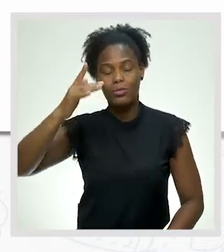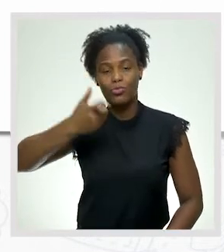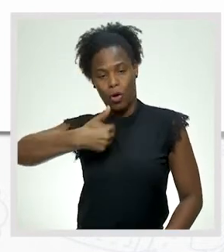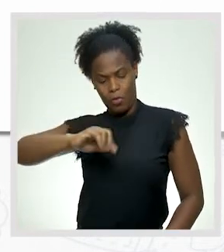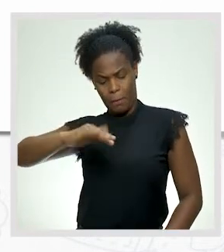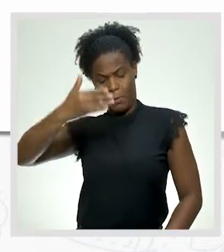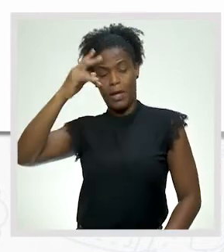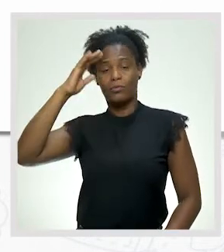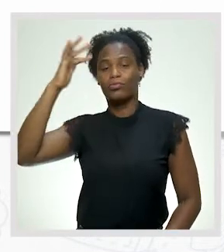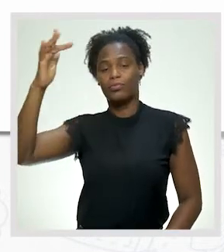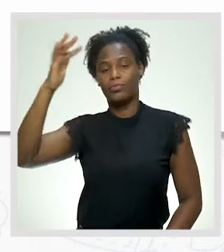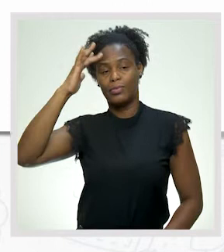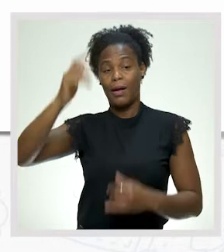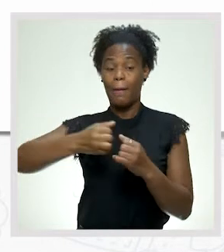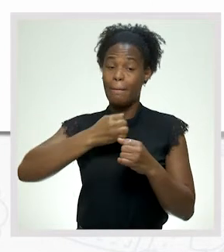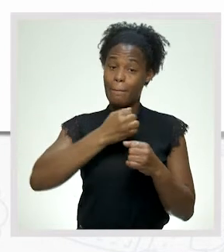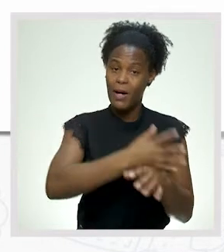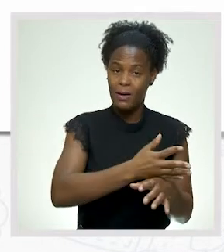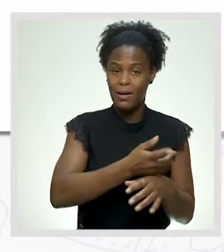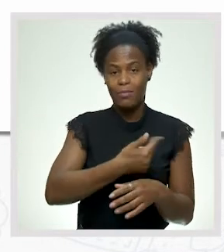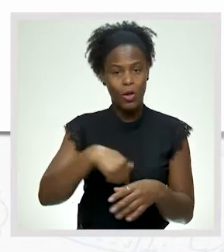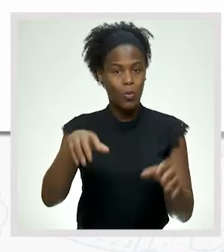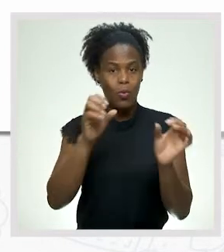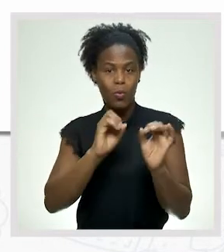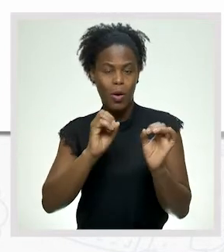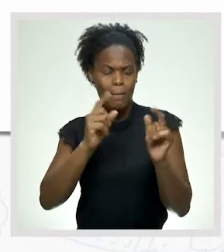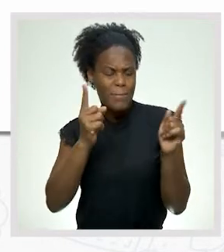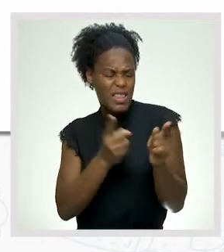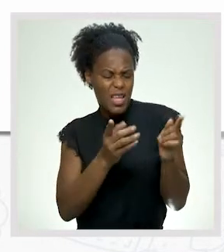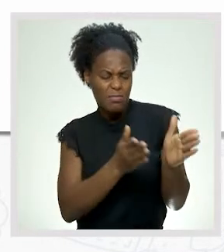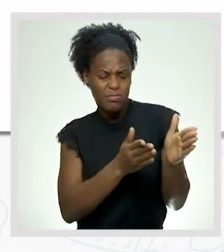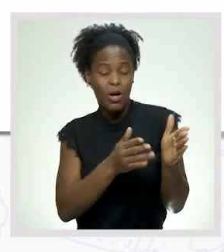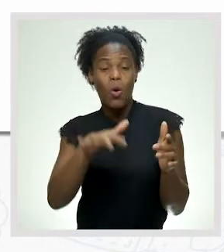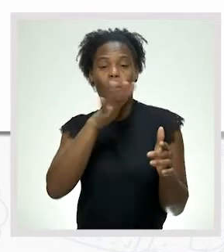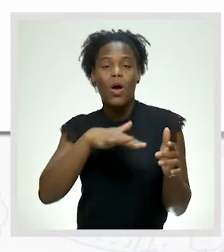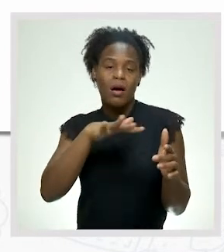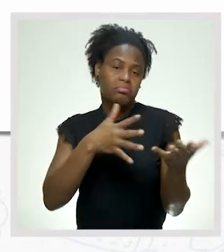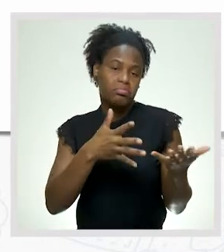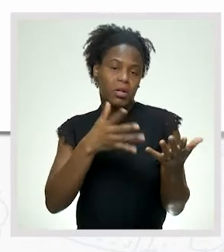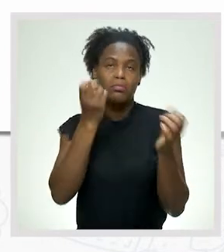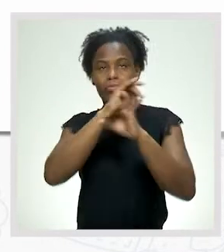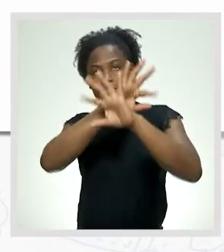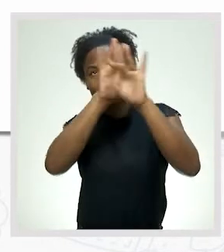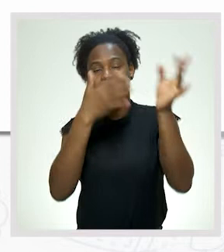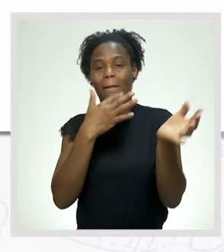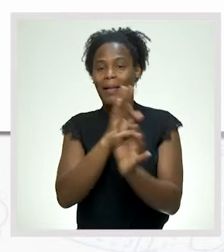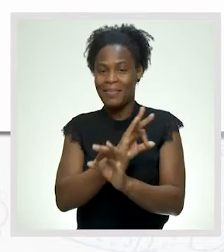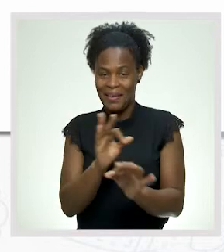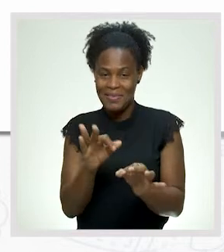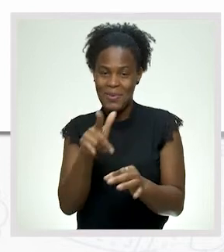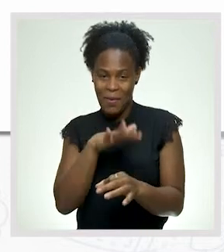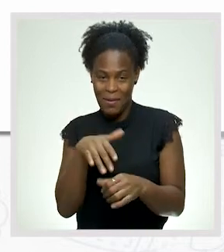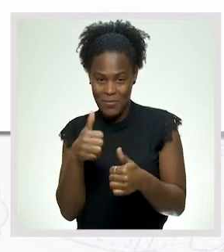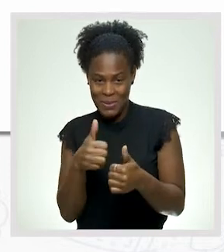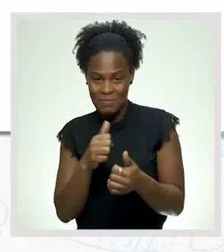d'abord, et après, on n'a pas trouvé le petit coin du paradis. C'est bien ça? On